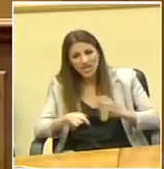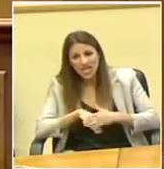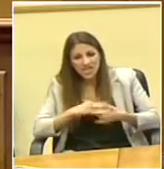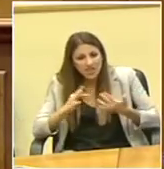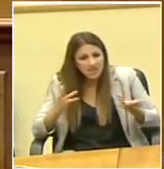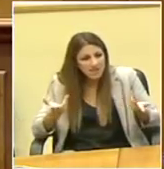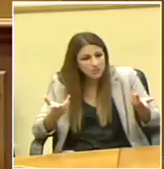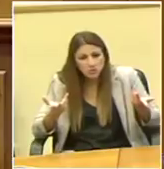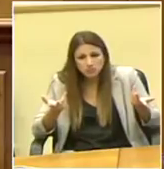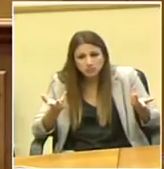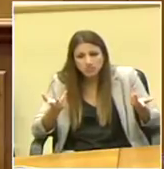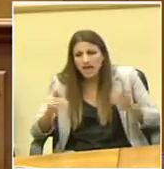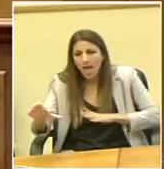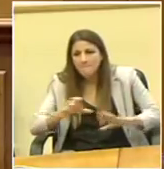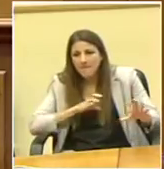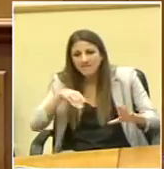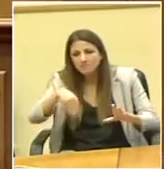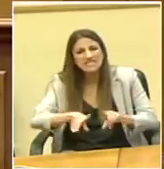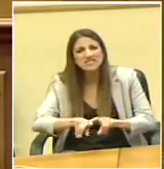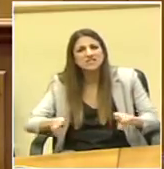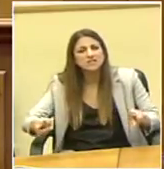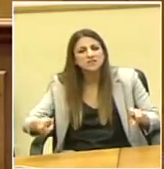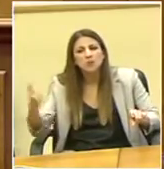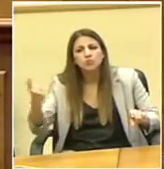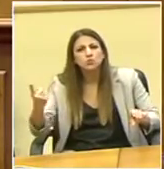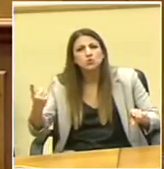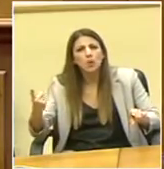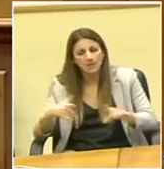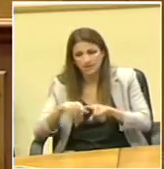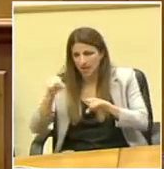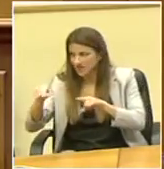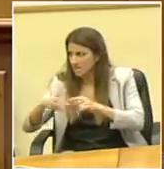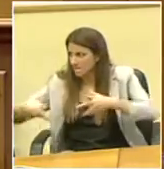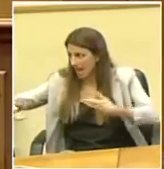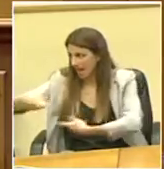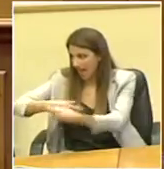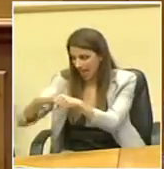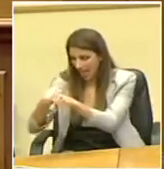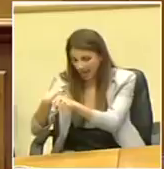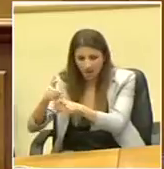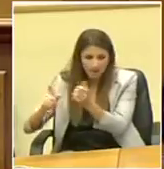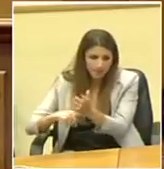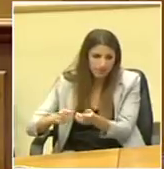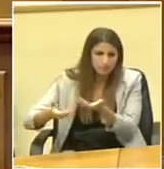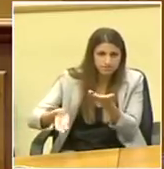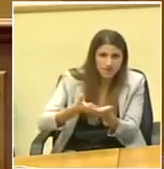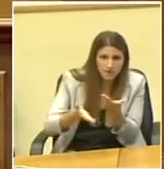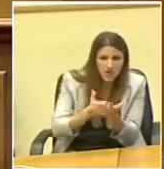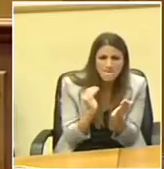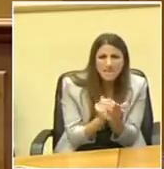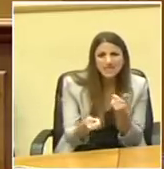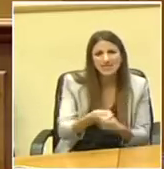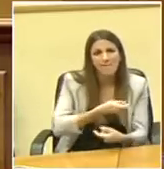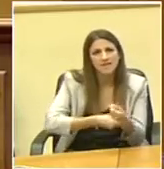των επενδύσεων? Δεν είναι μέσα σε μια στρατηγική να φύγεις από τα μεγάλα έργα και να βοηθήσεις τις μικρομεσαίες